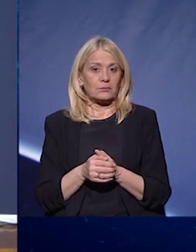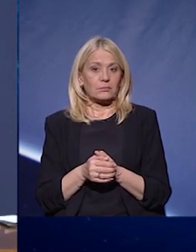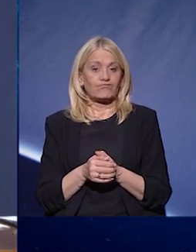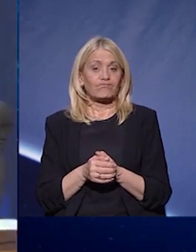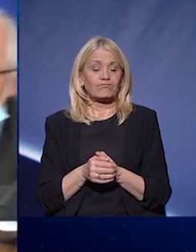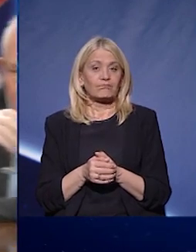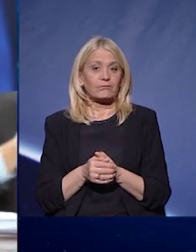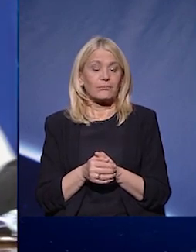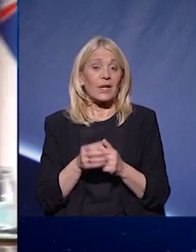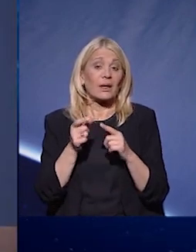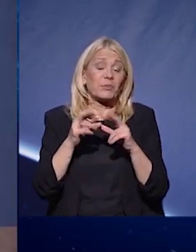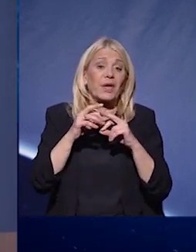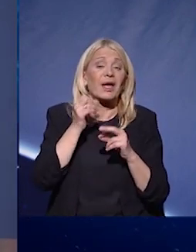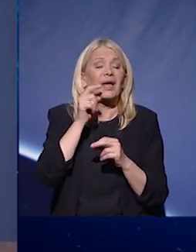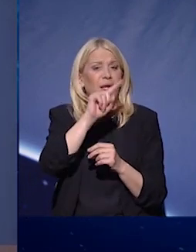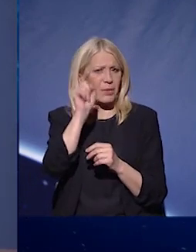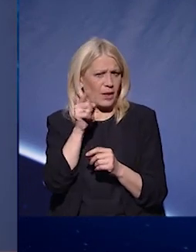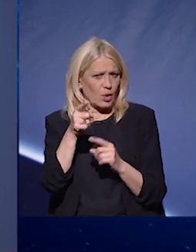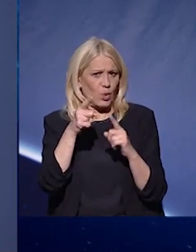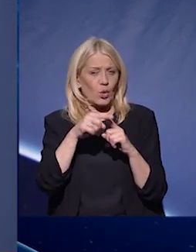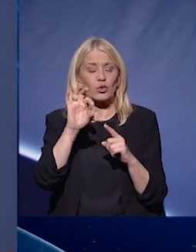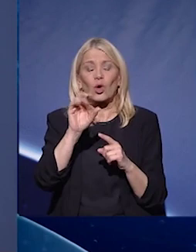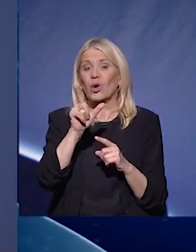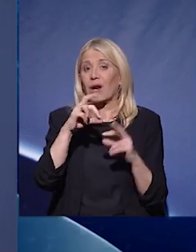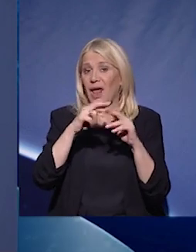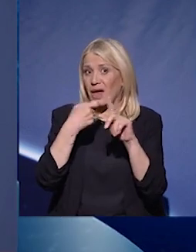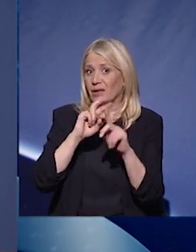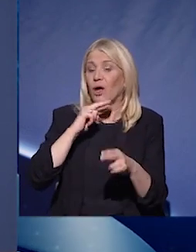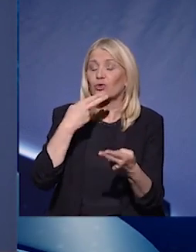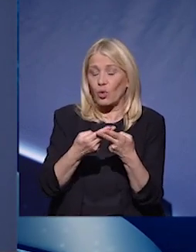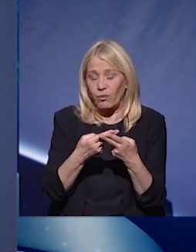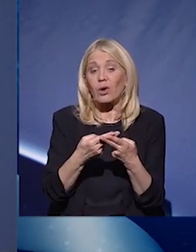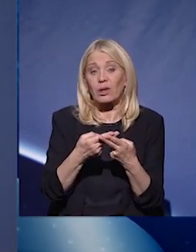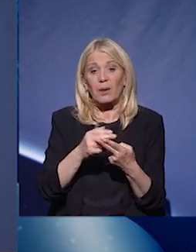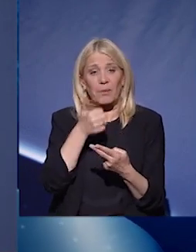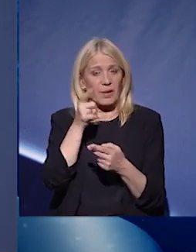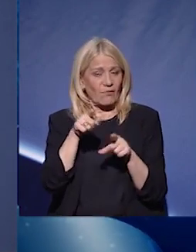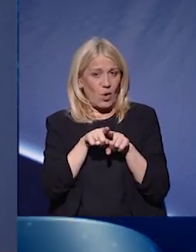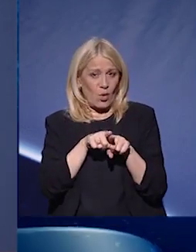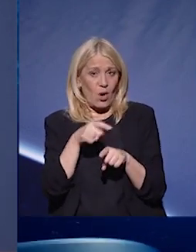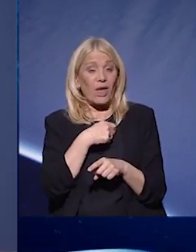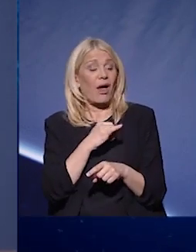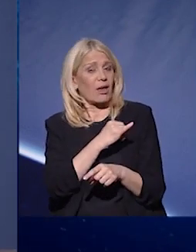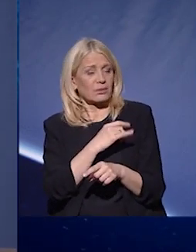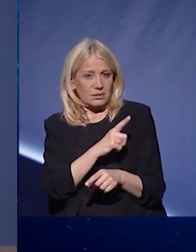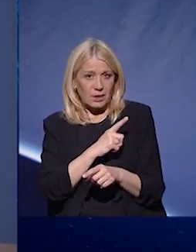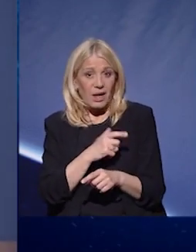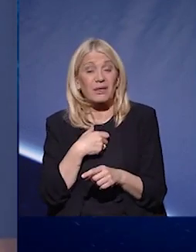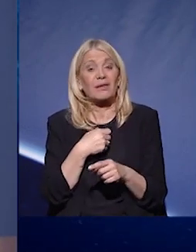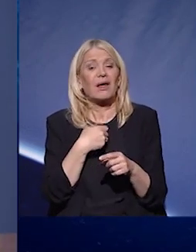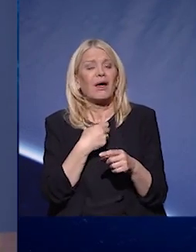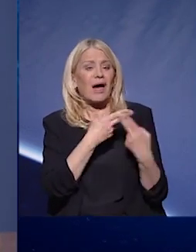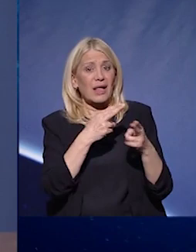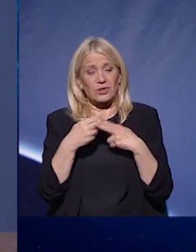Pa, kada je u pitanju Torlak, prvo da odgovorim, jer evo kolega i ja smo različite